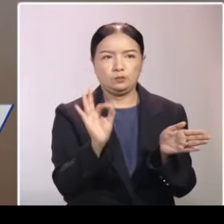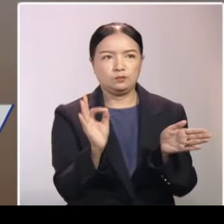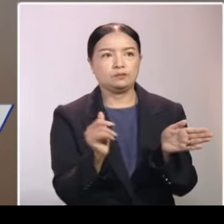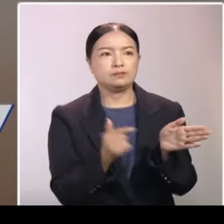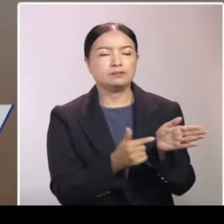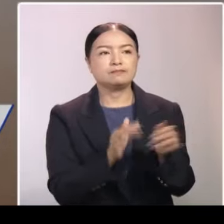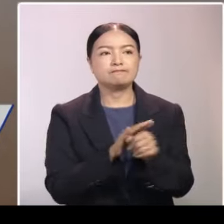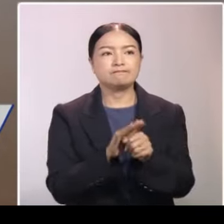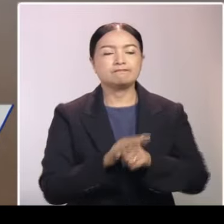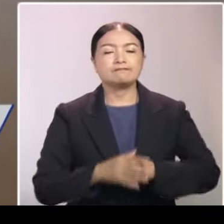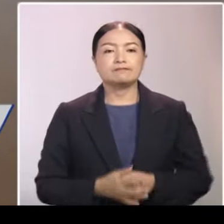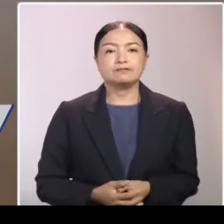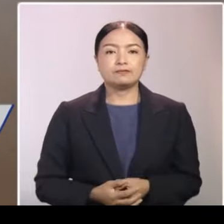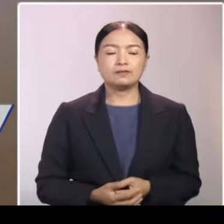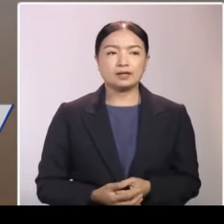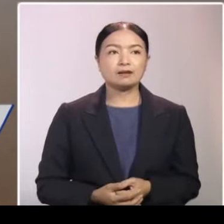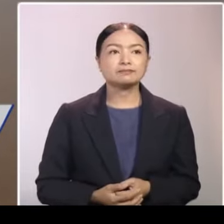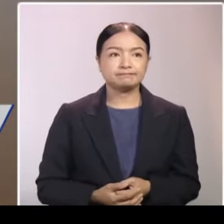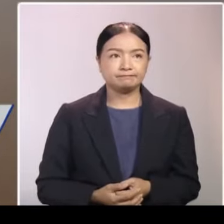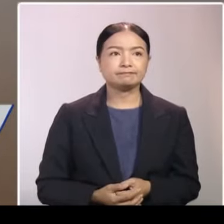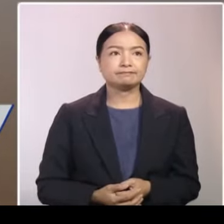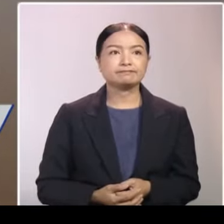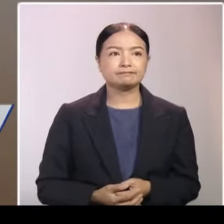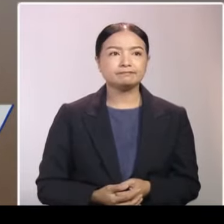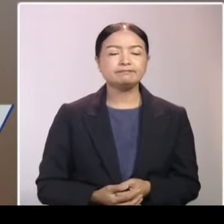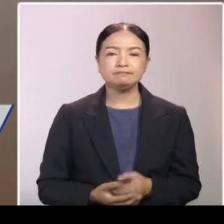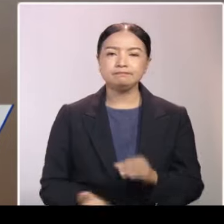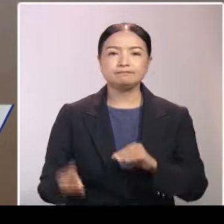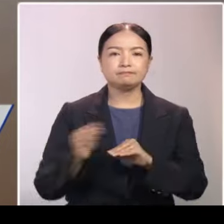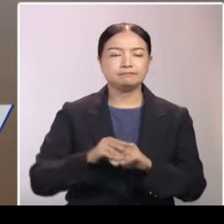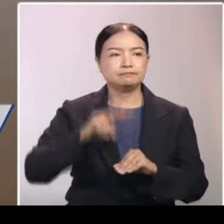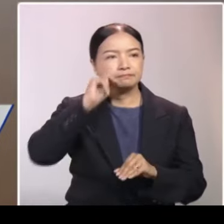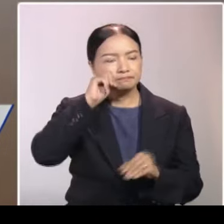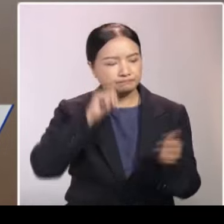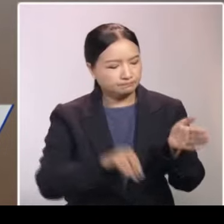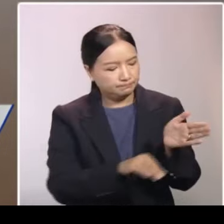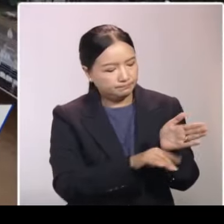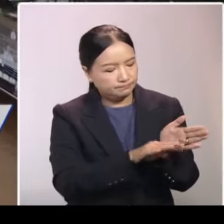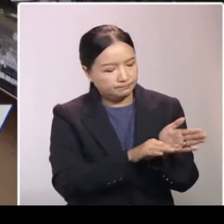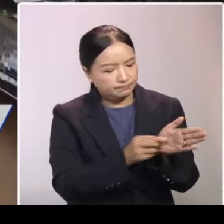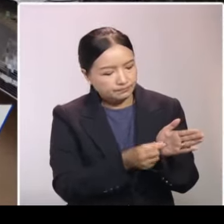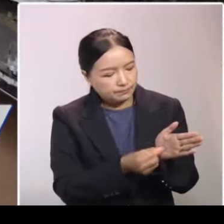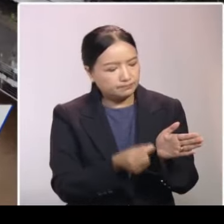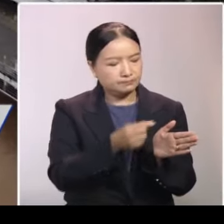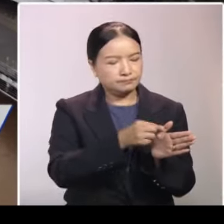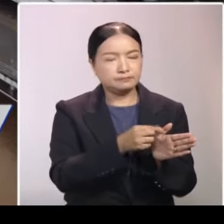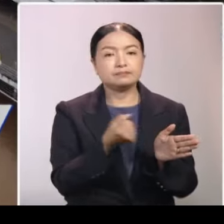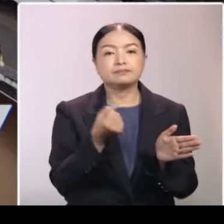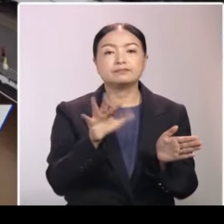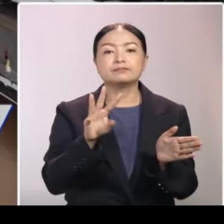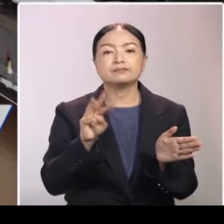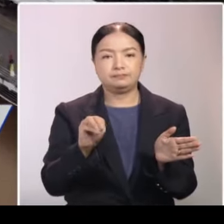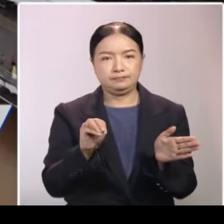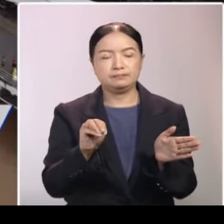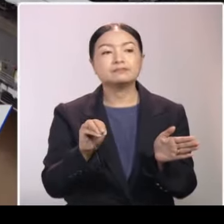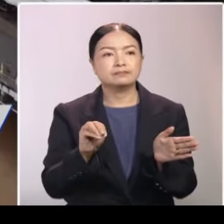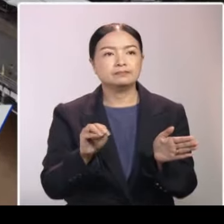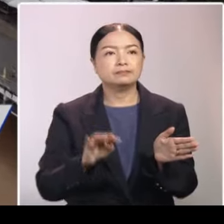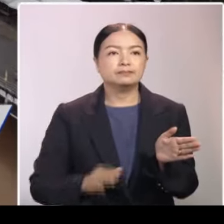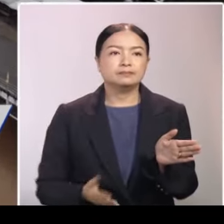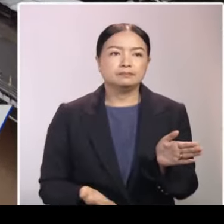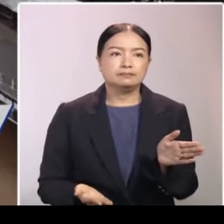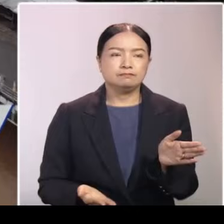มาร์คของจังหวัดนครพนมค่ะบอกว่ารับได้ถึงอีก 15เมตค่ะเพราะฉะนั้นแนวกั้นสูงจะเขื่อนป้องกันตลิ่ง